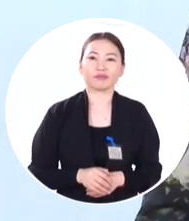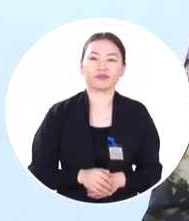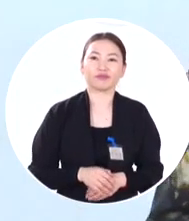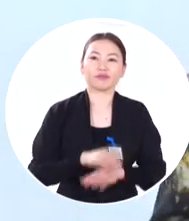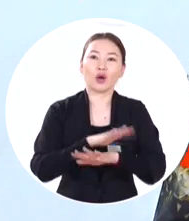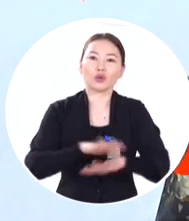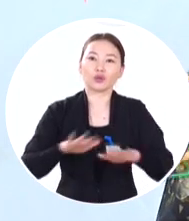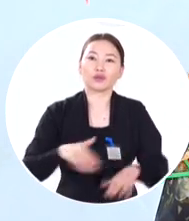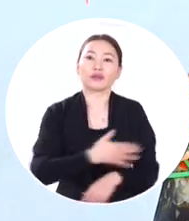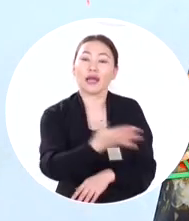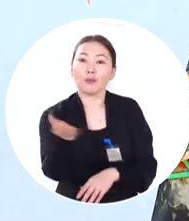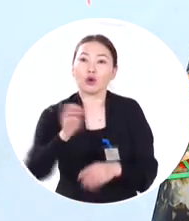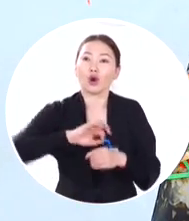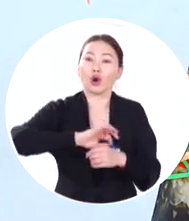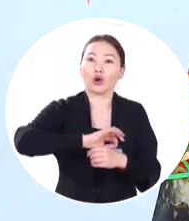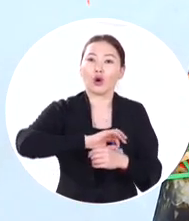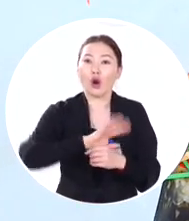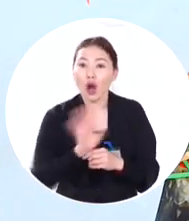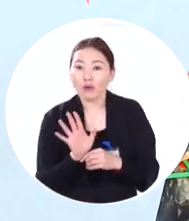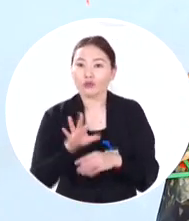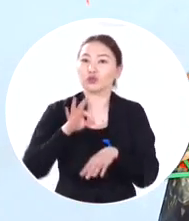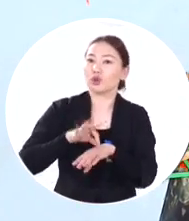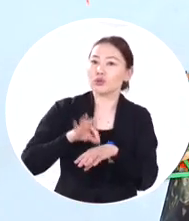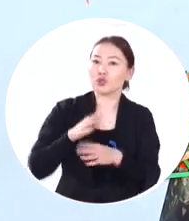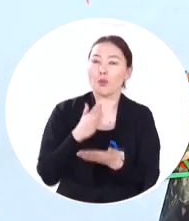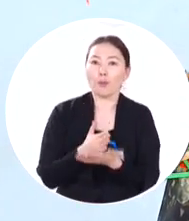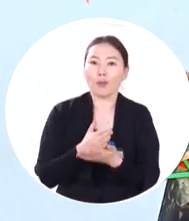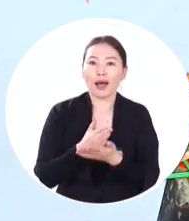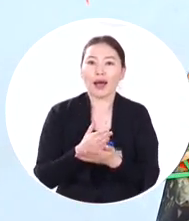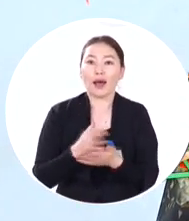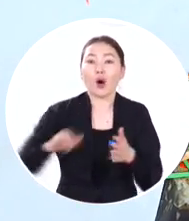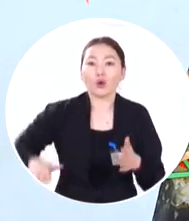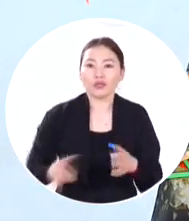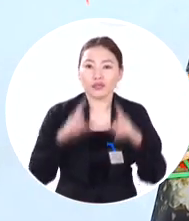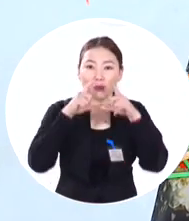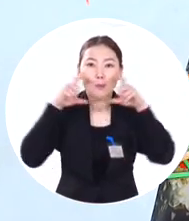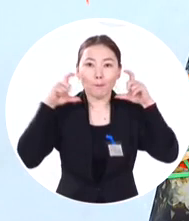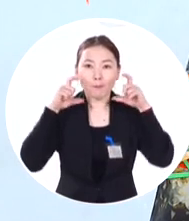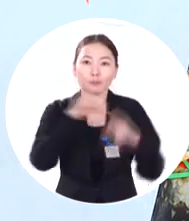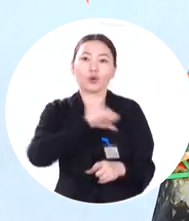хөл хорионы хугацаанд хүүхдүүд та бүхэн гараа маш сайн угааж, маска зүүн, өөрийгөө болон